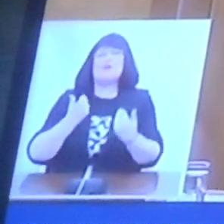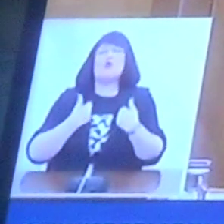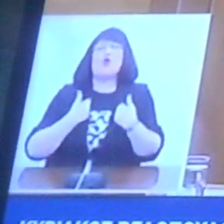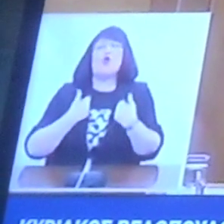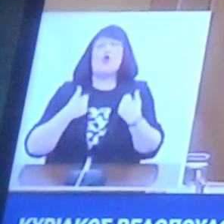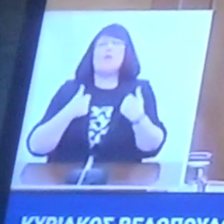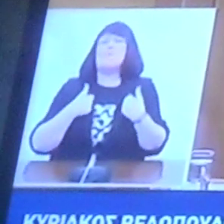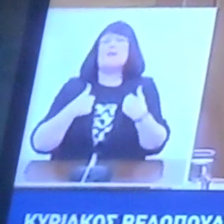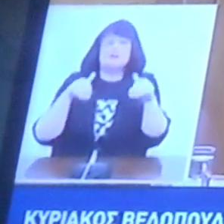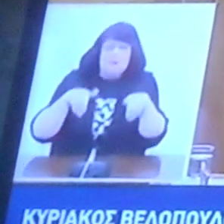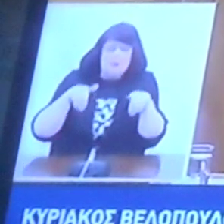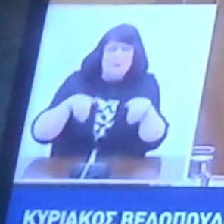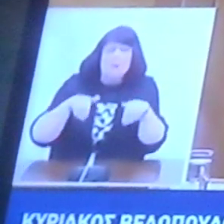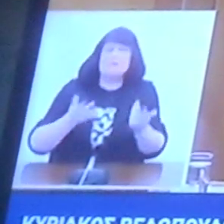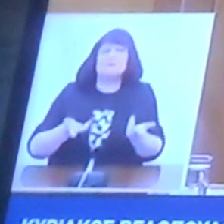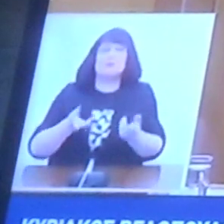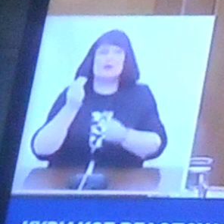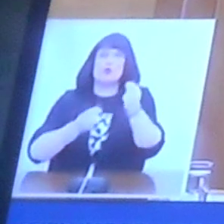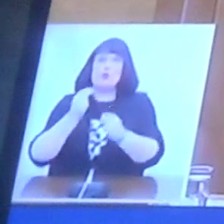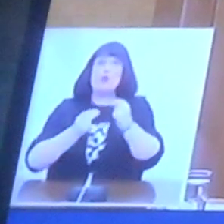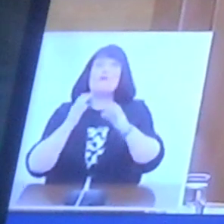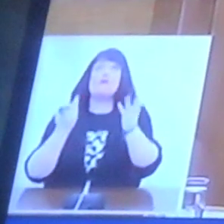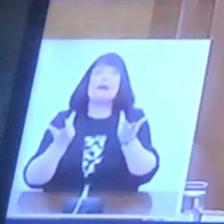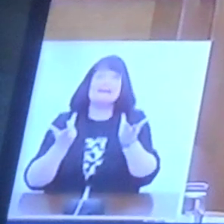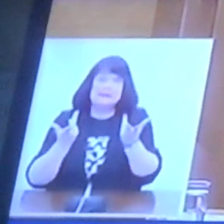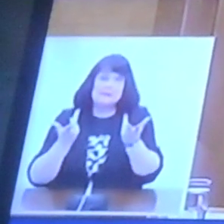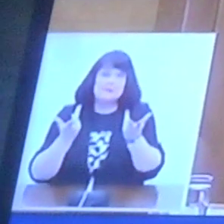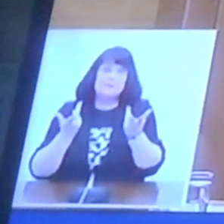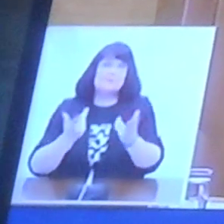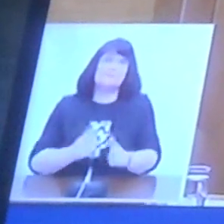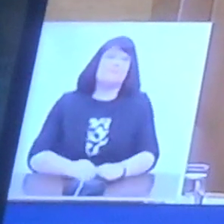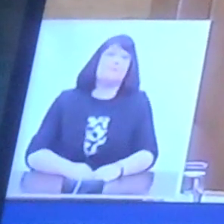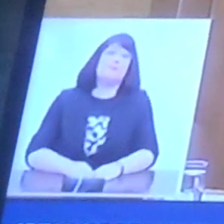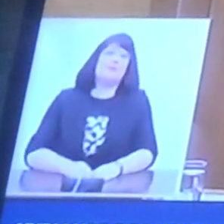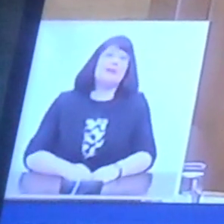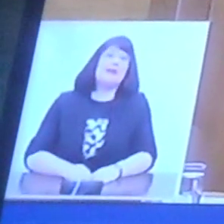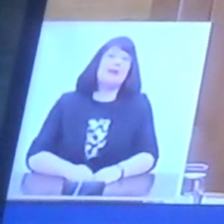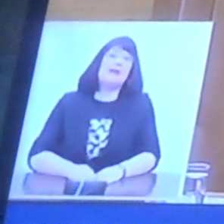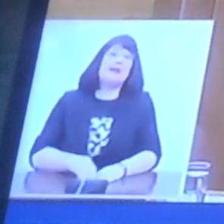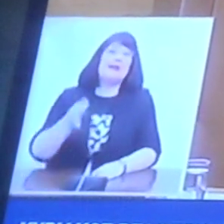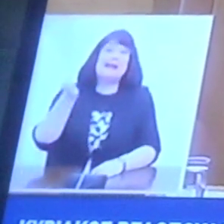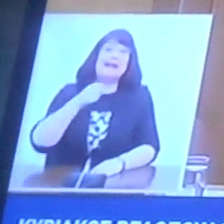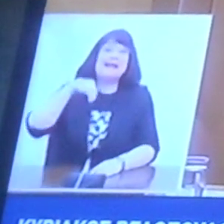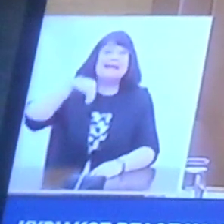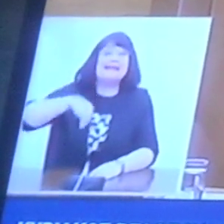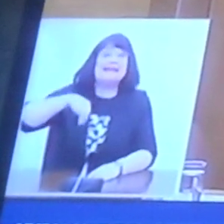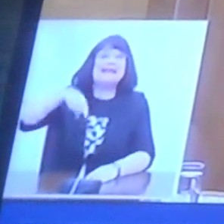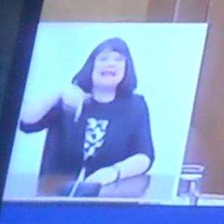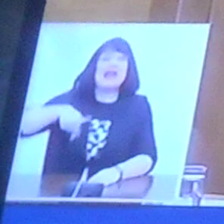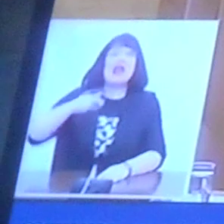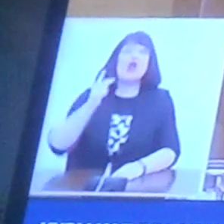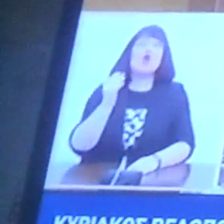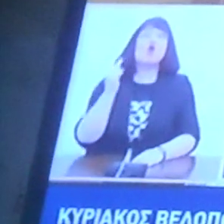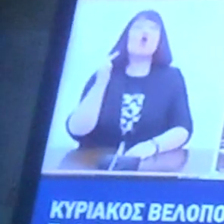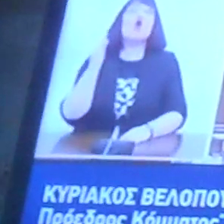Πείτε μου εσείς. Το πρόβλημα εστιάζεται στη ρίση του Ντεγκόλ, αγαπητέ κύριε Δέντια. Ο Ντεγκόλ, και καλωσορίζουμε τον κύριο Πρωθυπουργό,